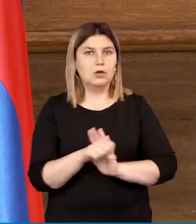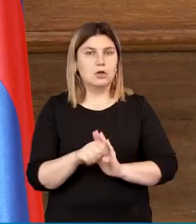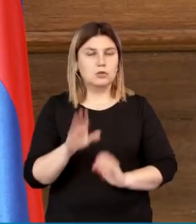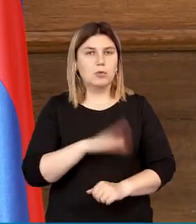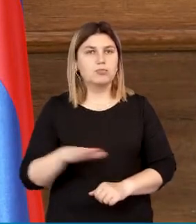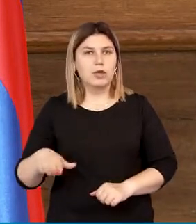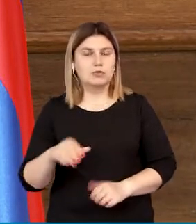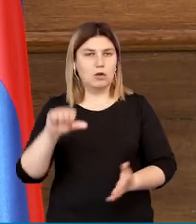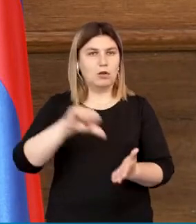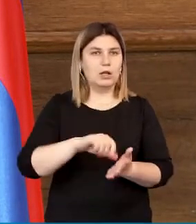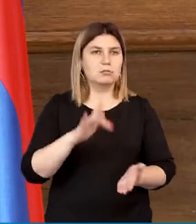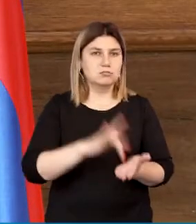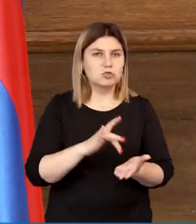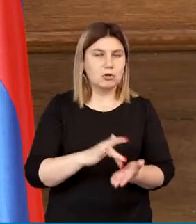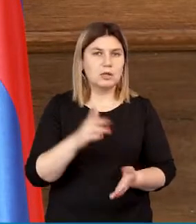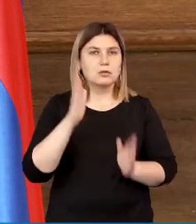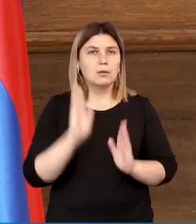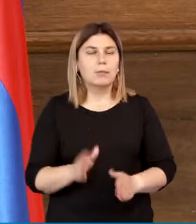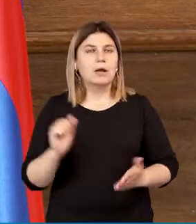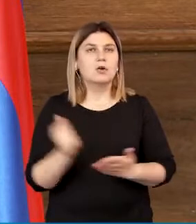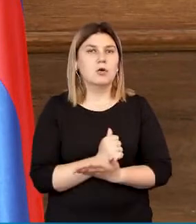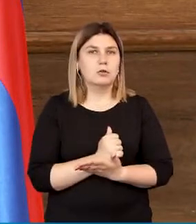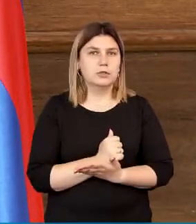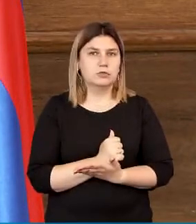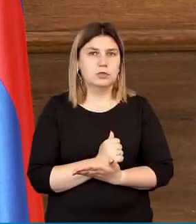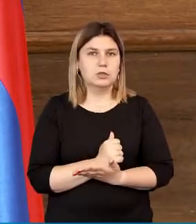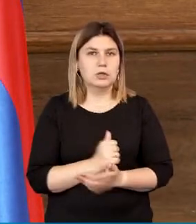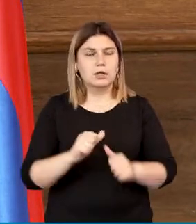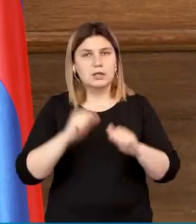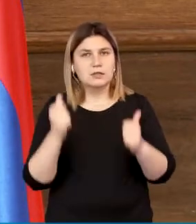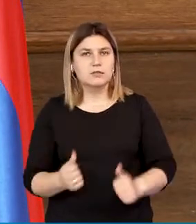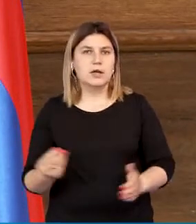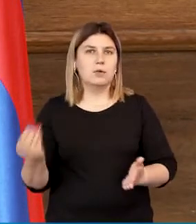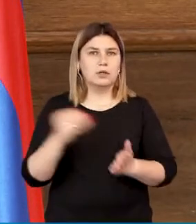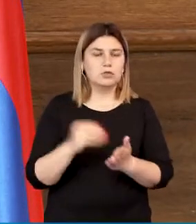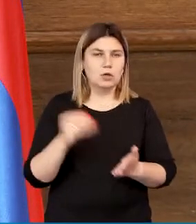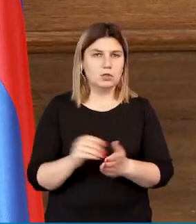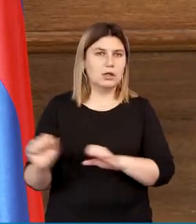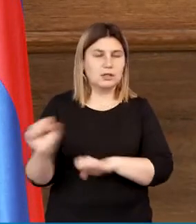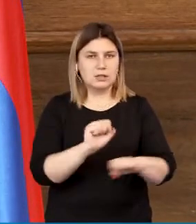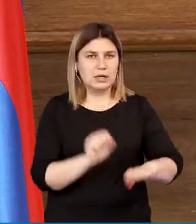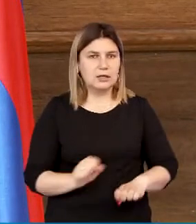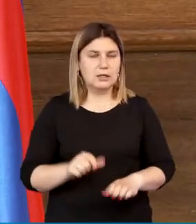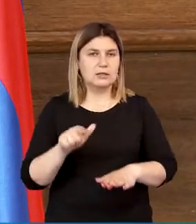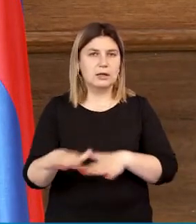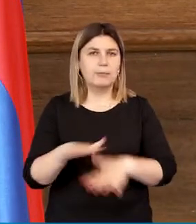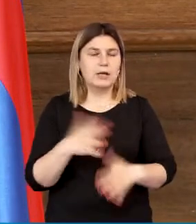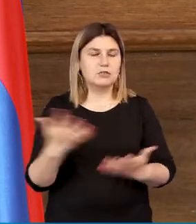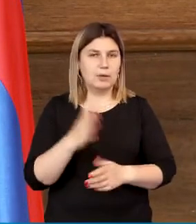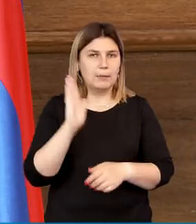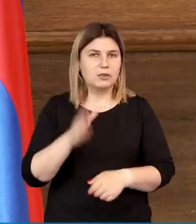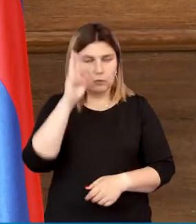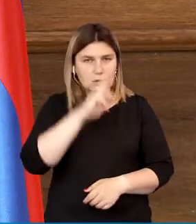przedszkola, do środka, no to będzie się wiązało z koniecznością stałej, dodatkowej dezynfekcji tych miejsc, w których ci rodzice się pojawią. Pamiętajmy,